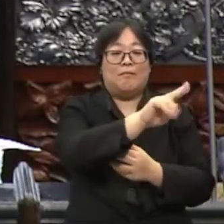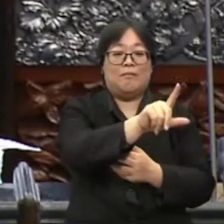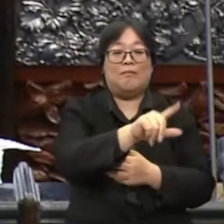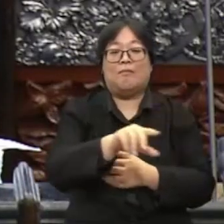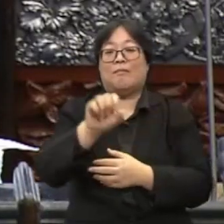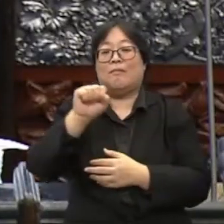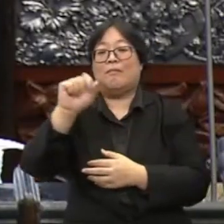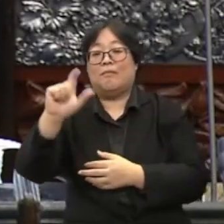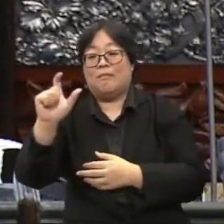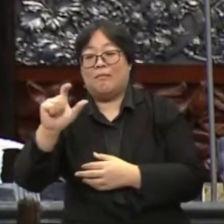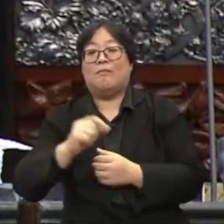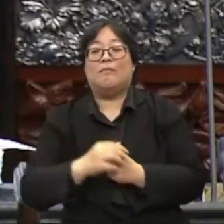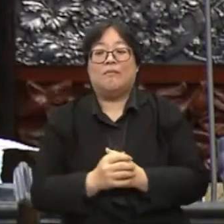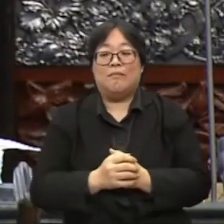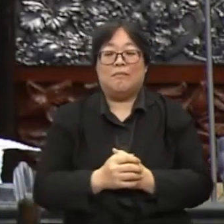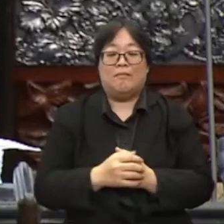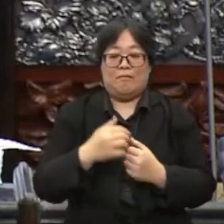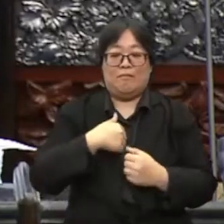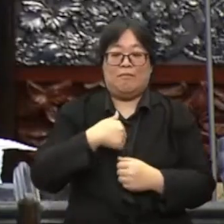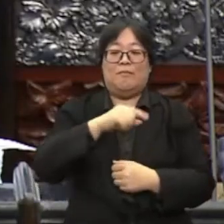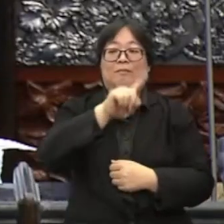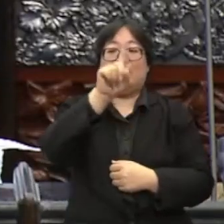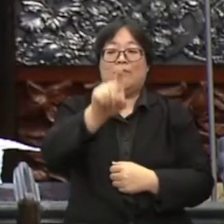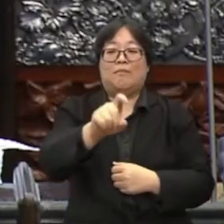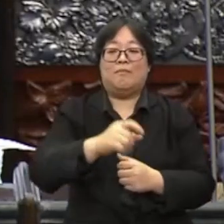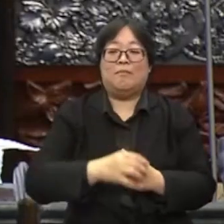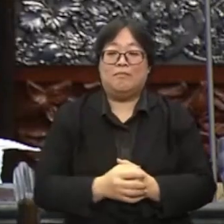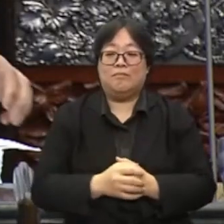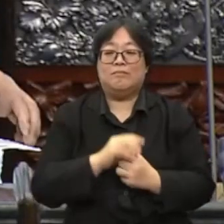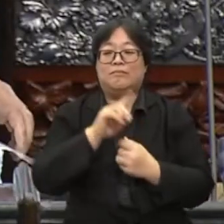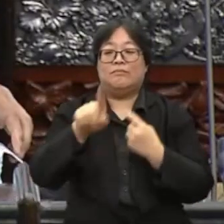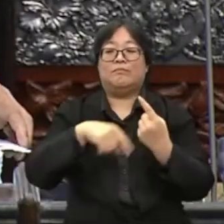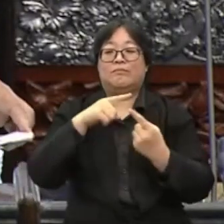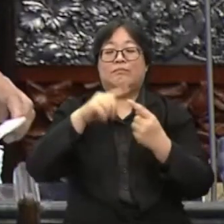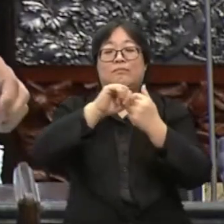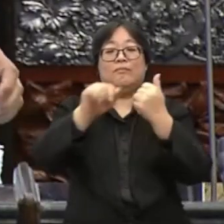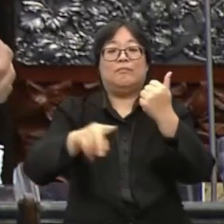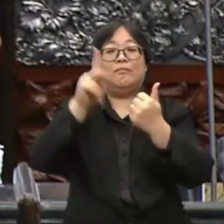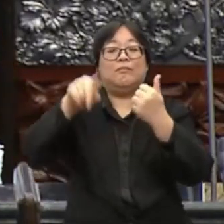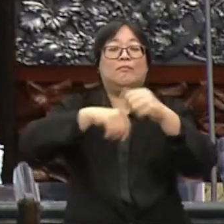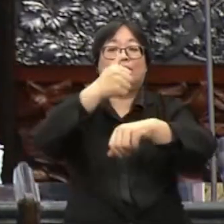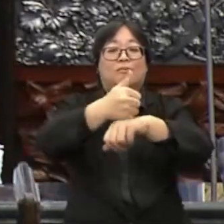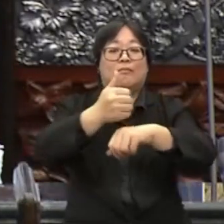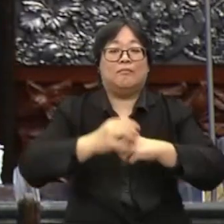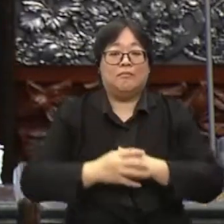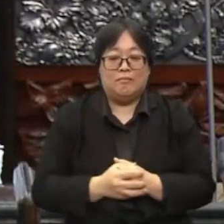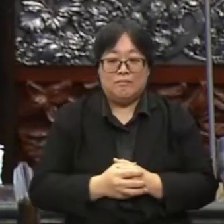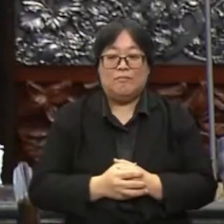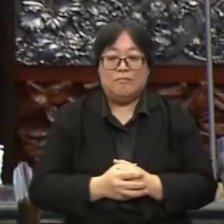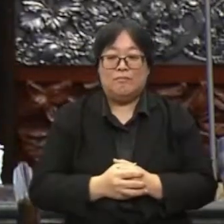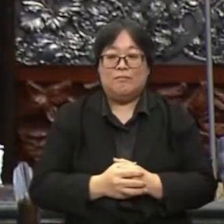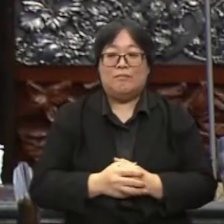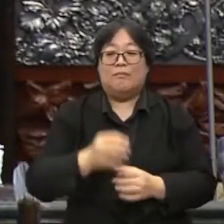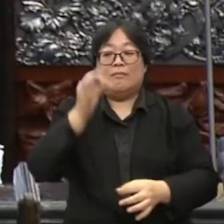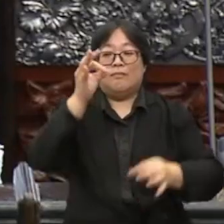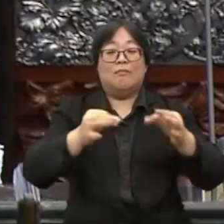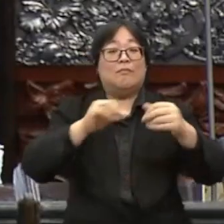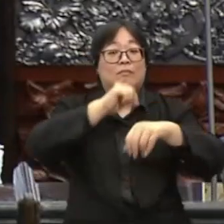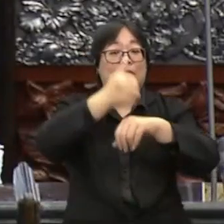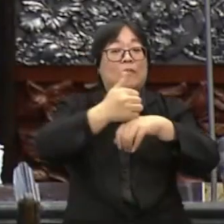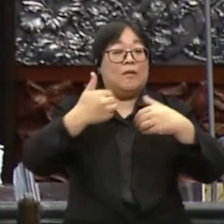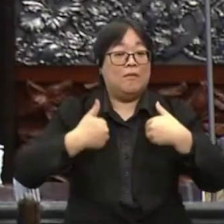Syariah jadi soalan saya Bilakah jawatankuasa ni ditubuhkan dan kalau sudah